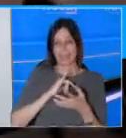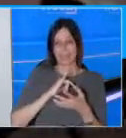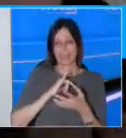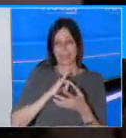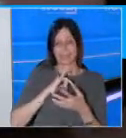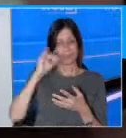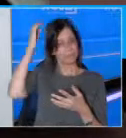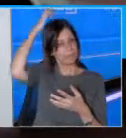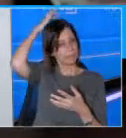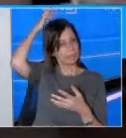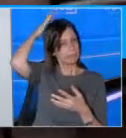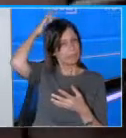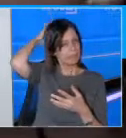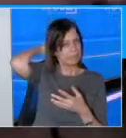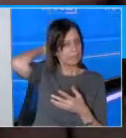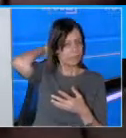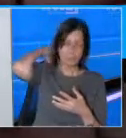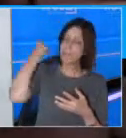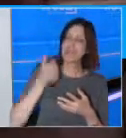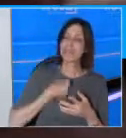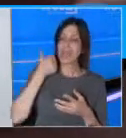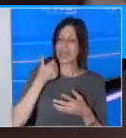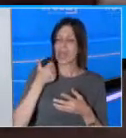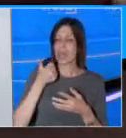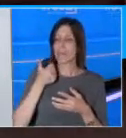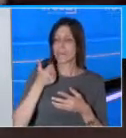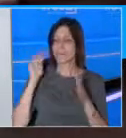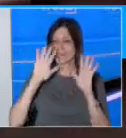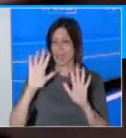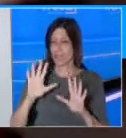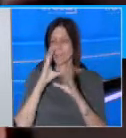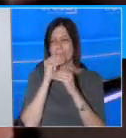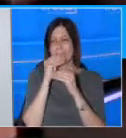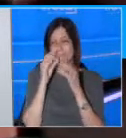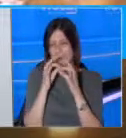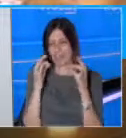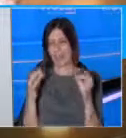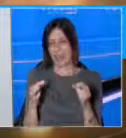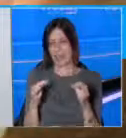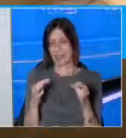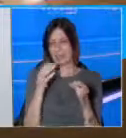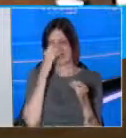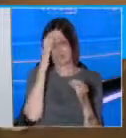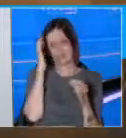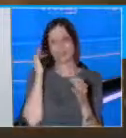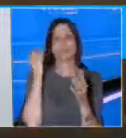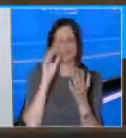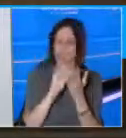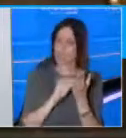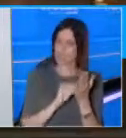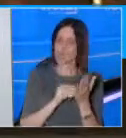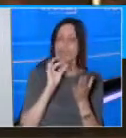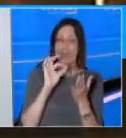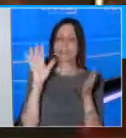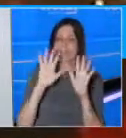זה שבעלי בתי הקולנוע מדברים על, בהתחלה על רשימה, יש רשימה של